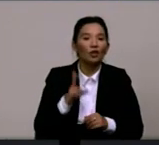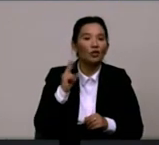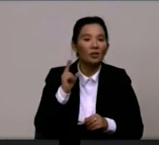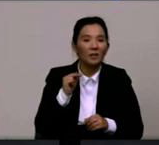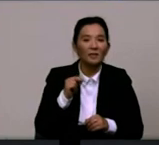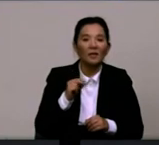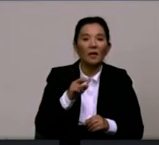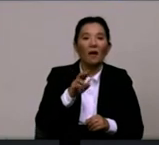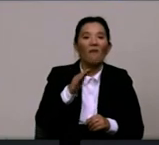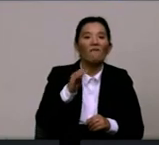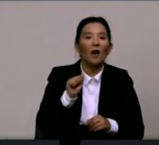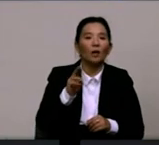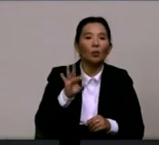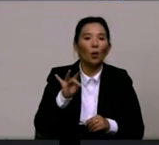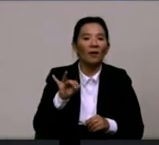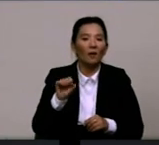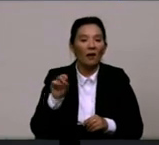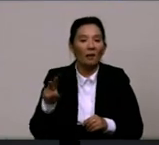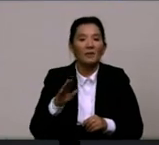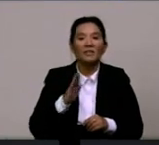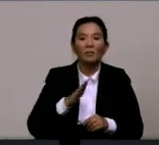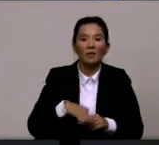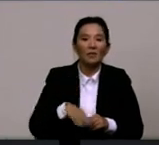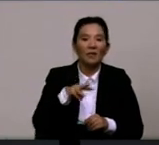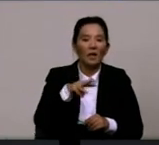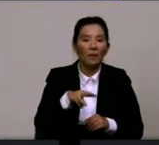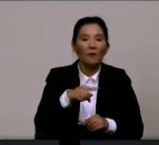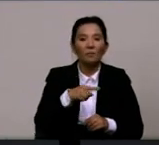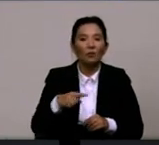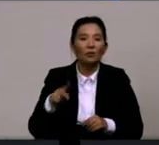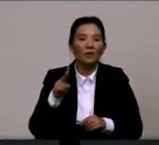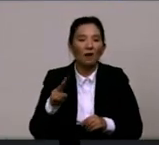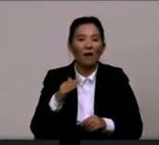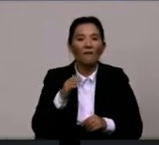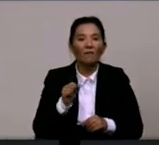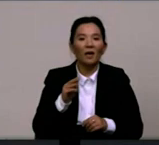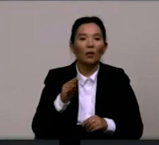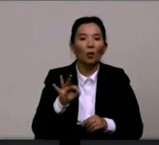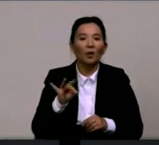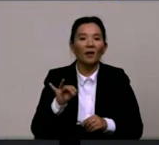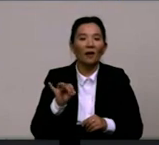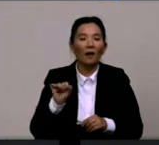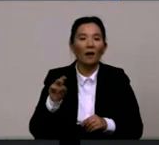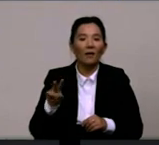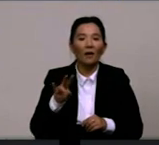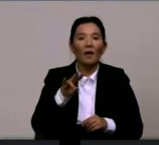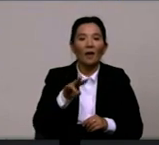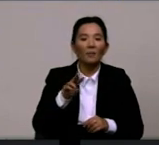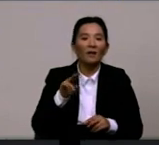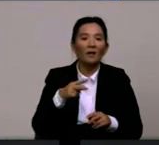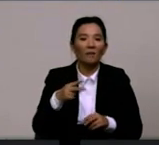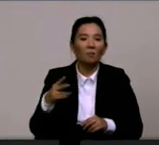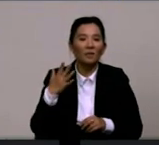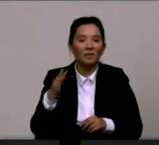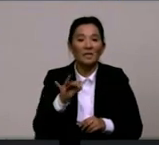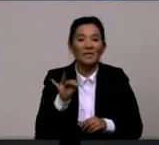числителе n факториал, в знаменателе n минус k факториал. То есть n равен 5